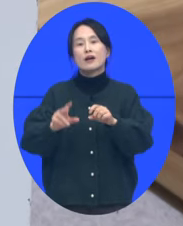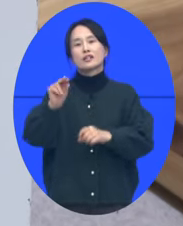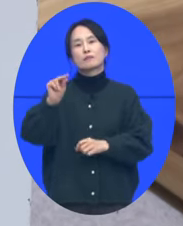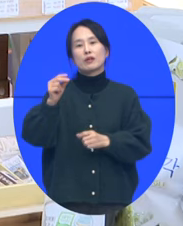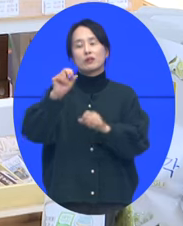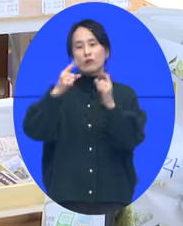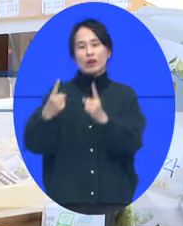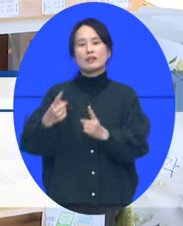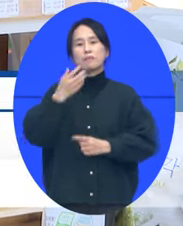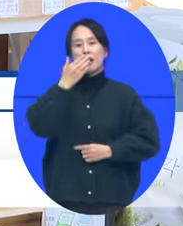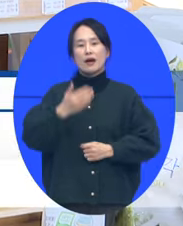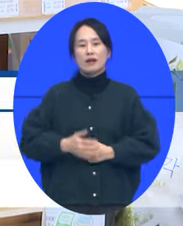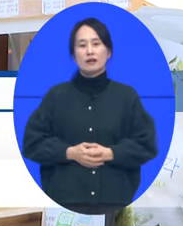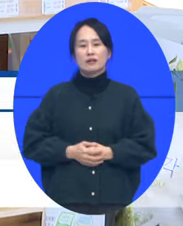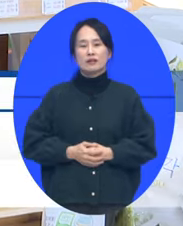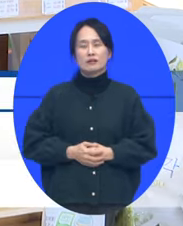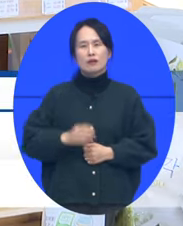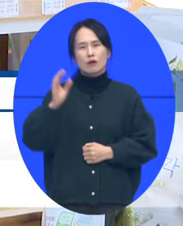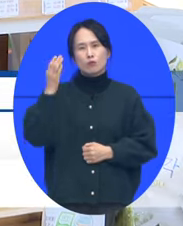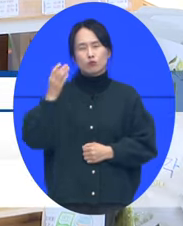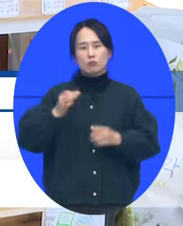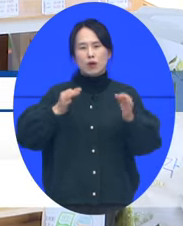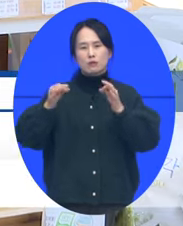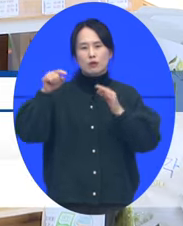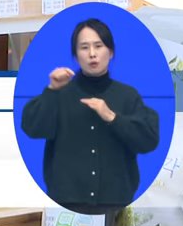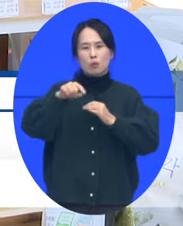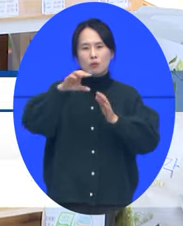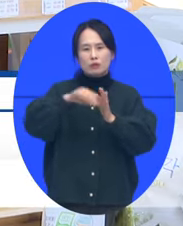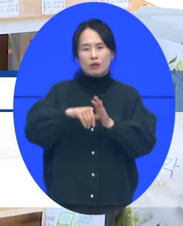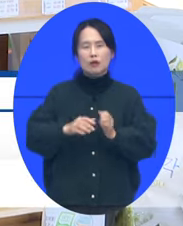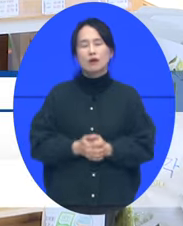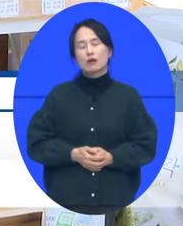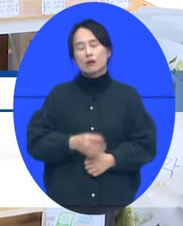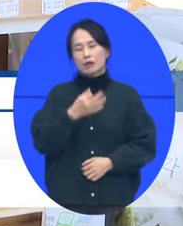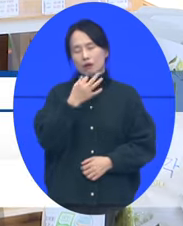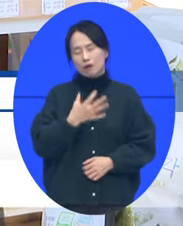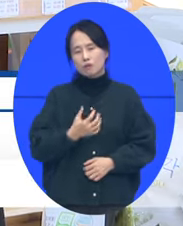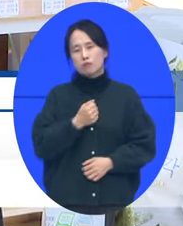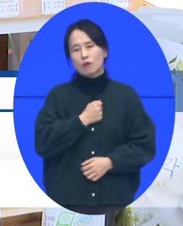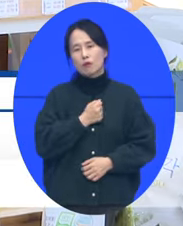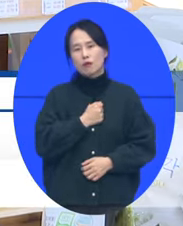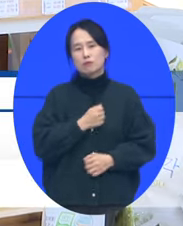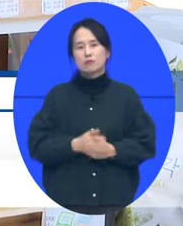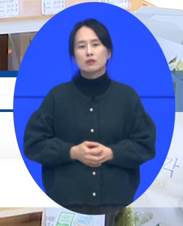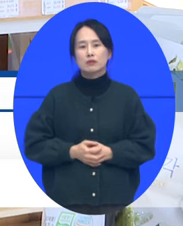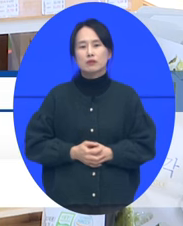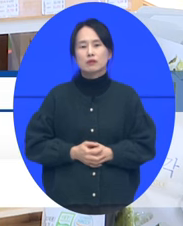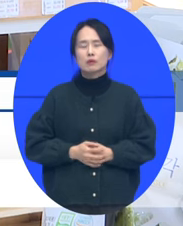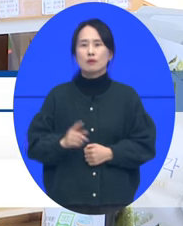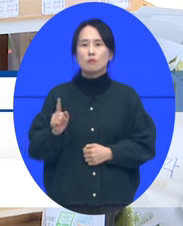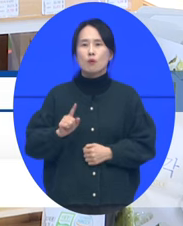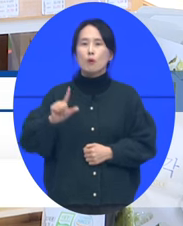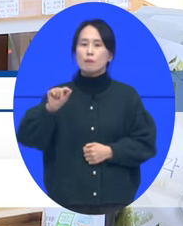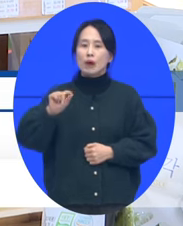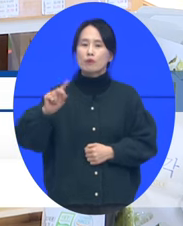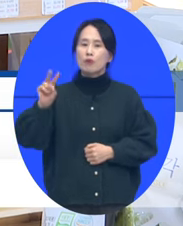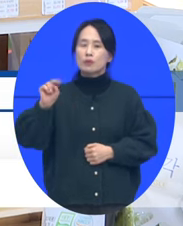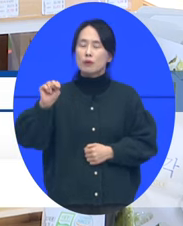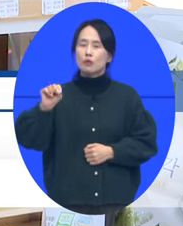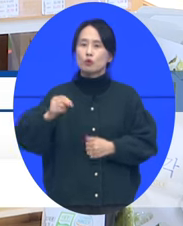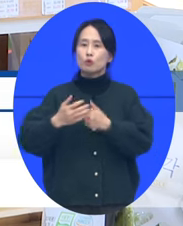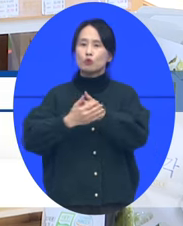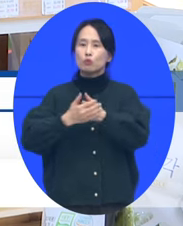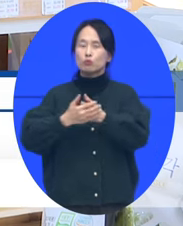있습니다. 요즘에 그 장보러 나올 때마다 사실 한숨이 나와요. 많게는 뭐 만 원에서